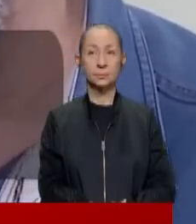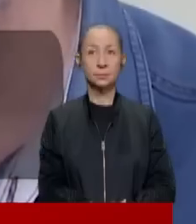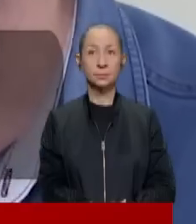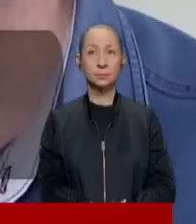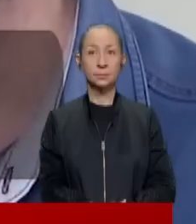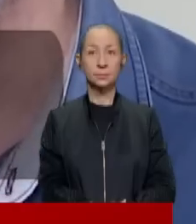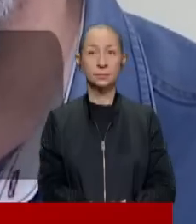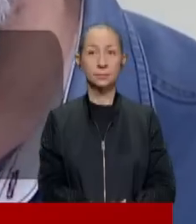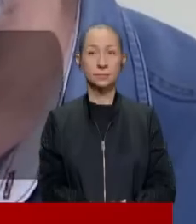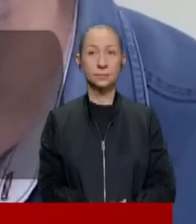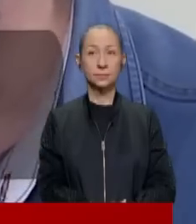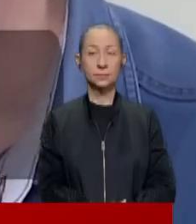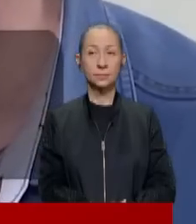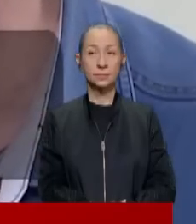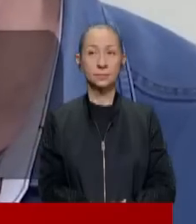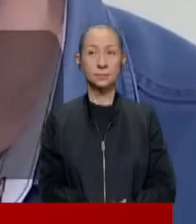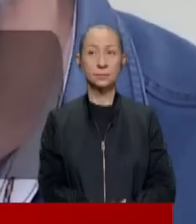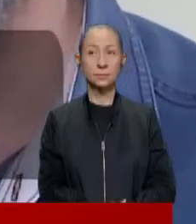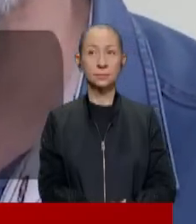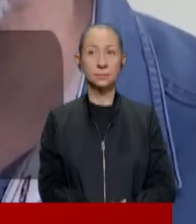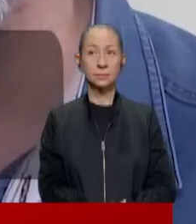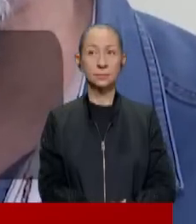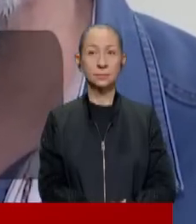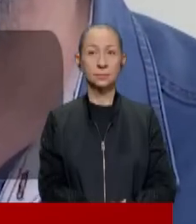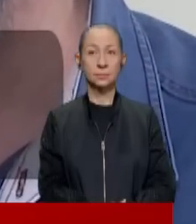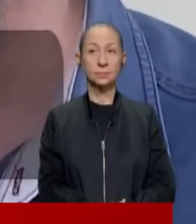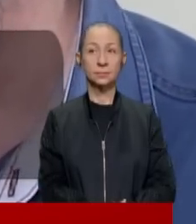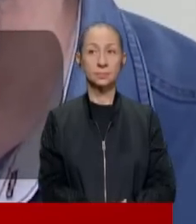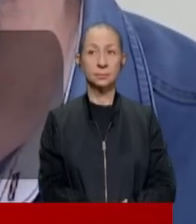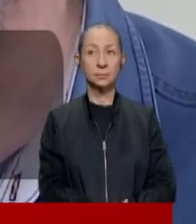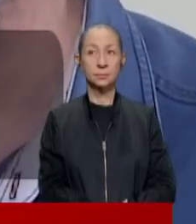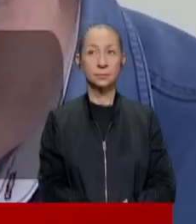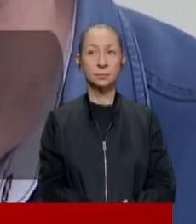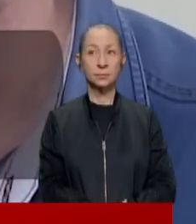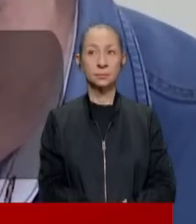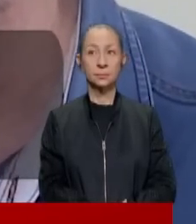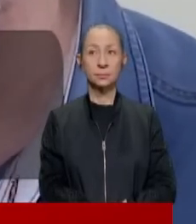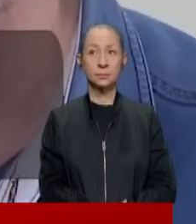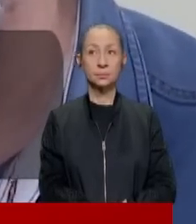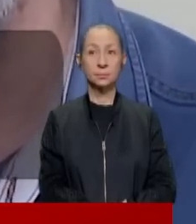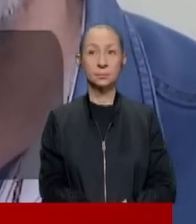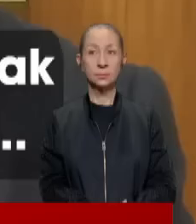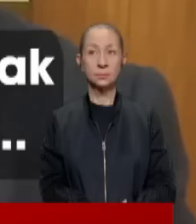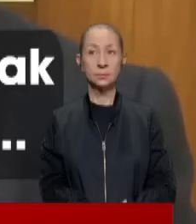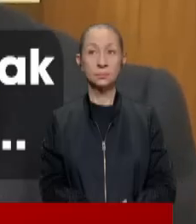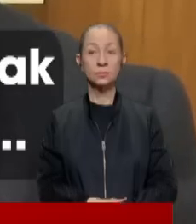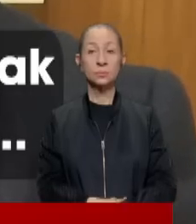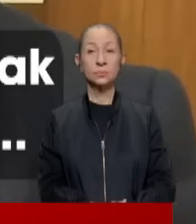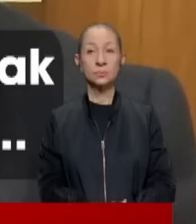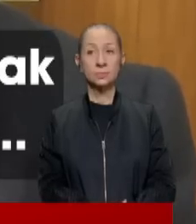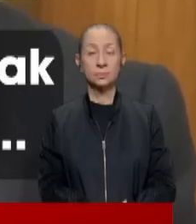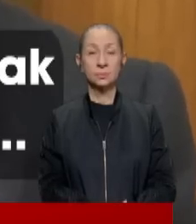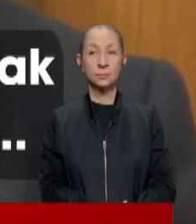gruplarının özellikle Nadir olanların bazı bölgelerde sıfıra yaklaştığını gösterir Şu